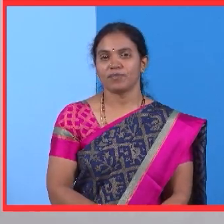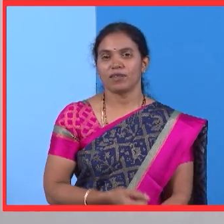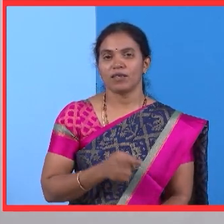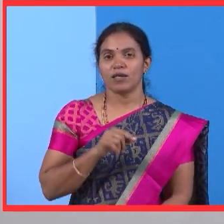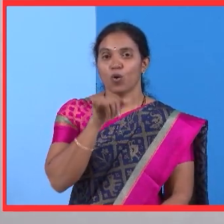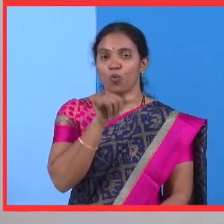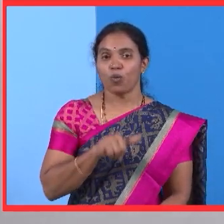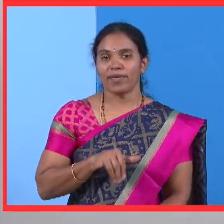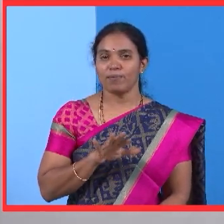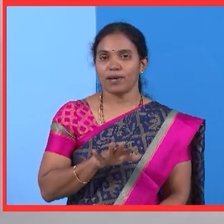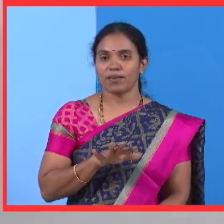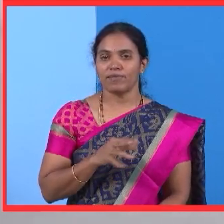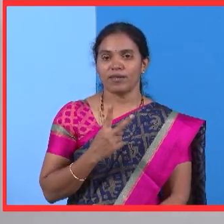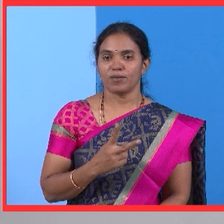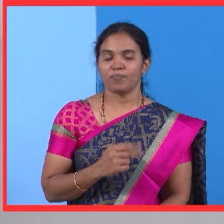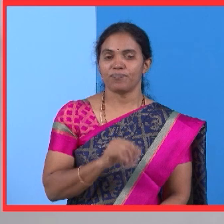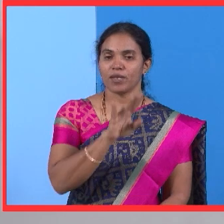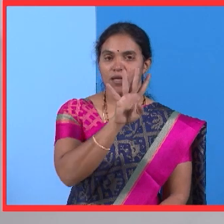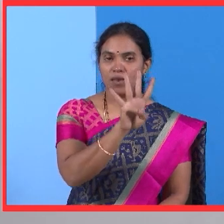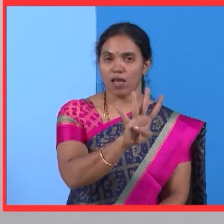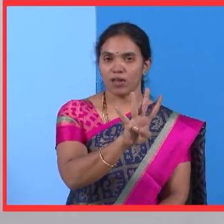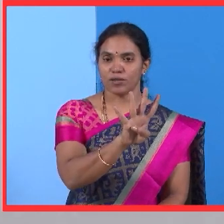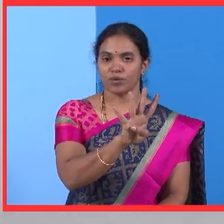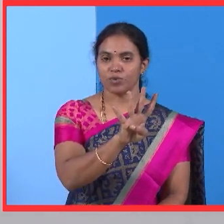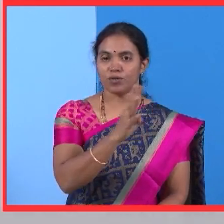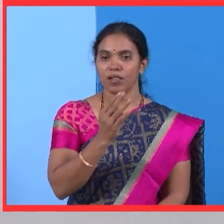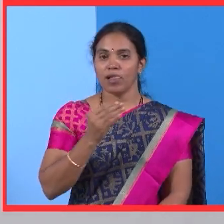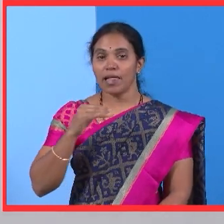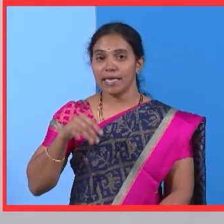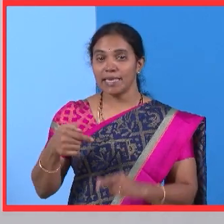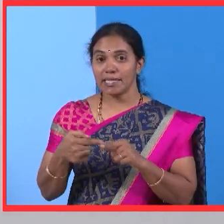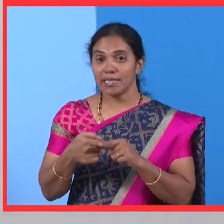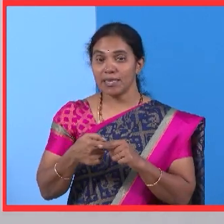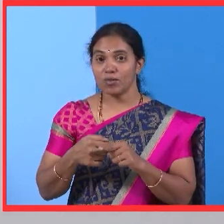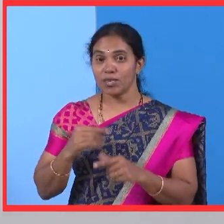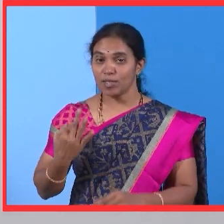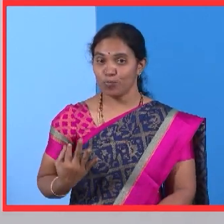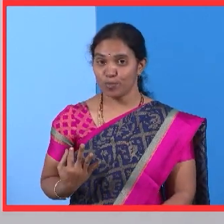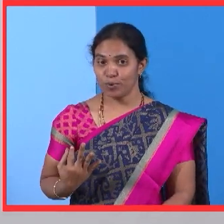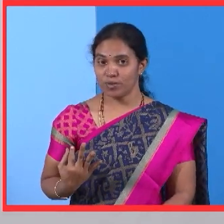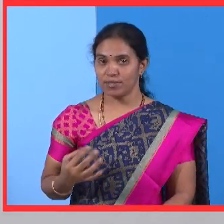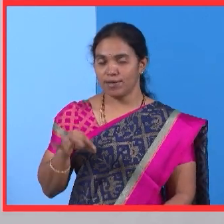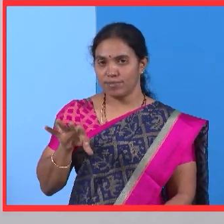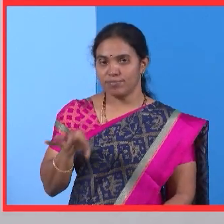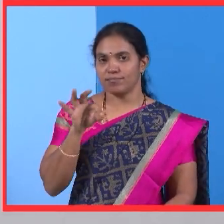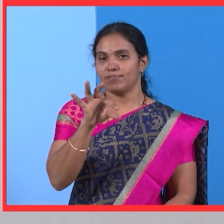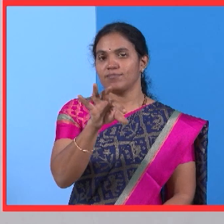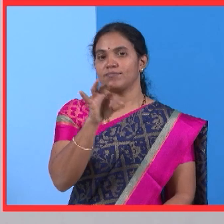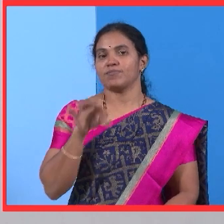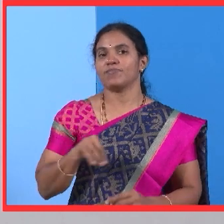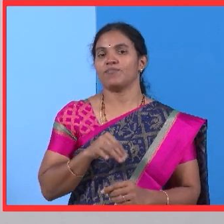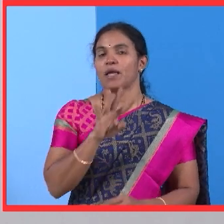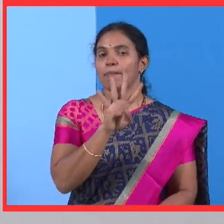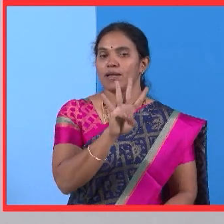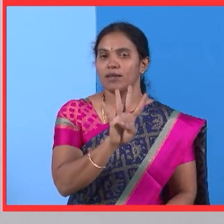இதனுடைய ஒய்யாய தொலைவு 4 இந்த நடுப்புள்ளியினுடைய ஒய்யாய தொலைவு 3 4 பிளஸ் 3